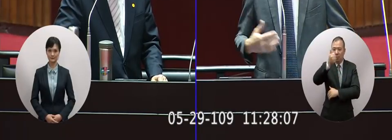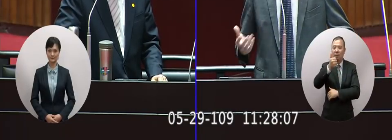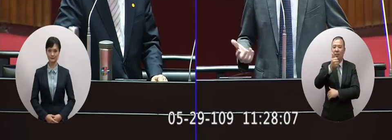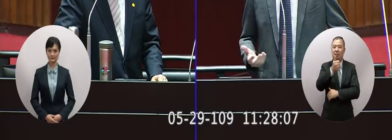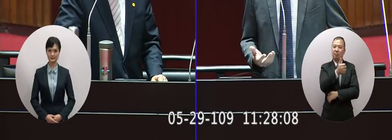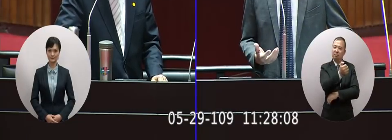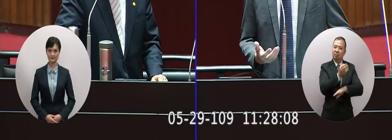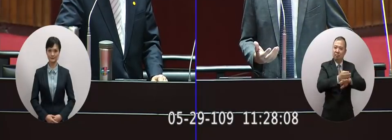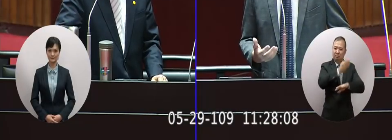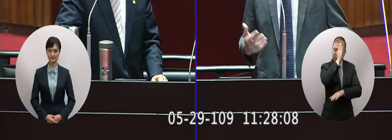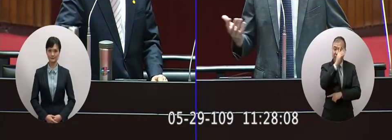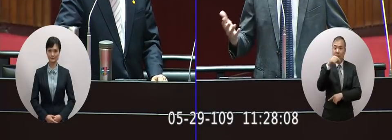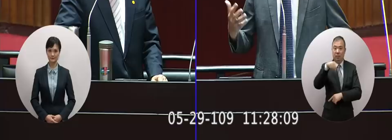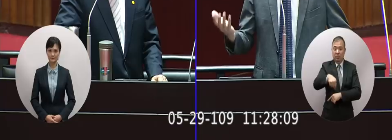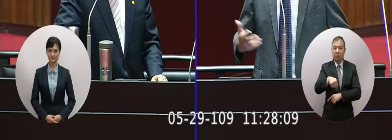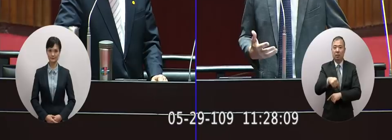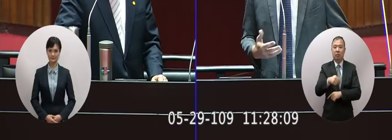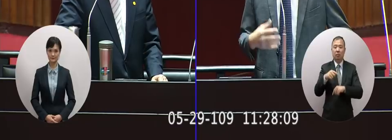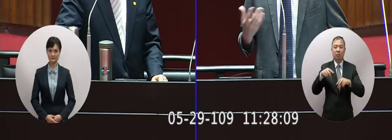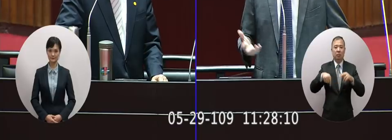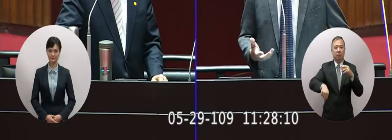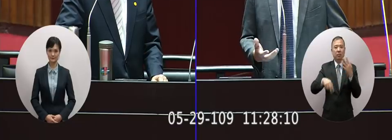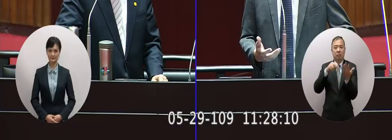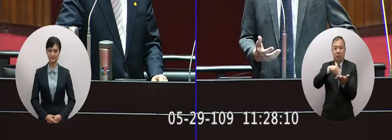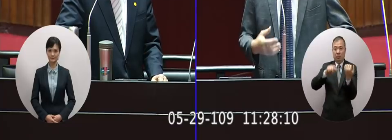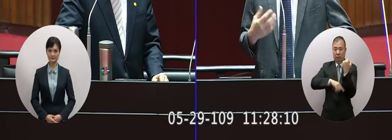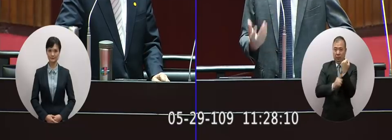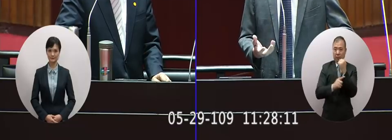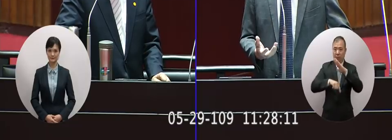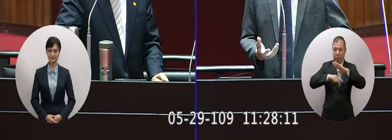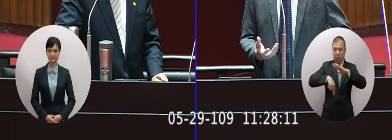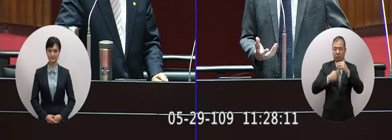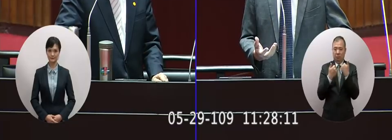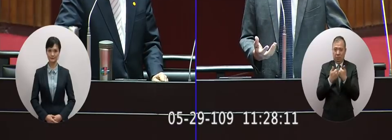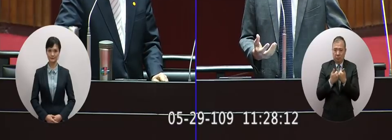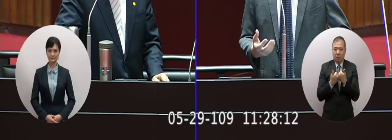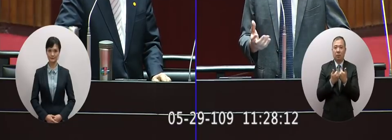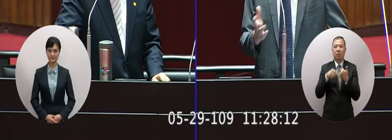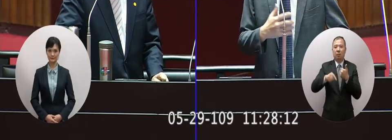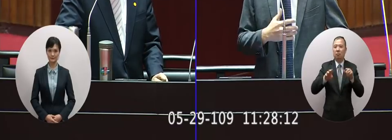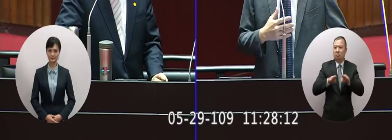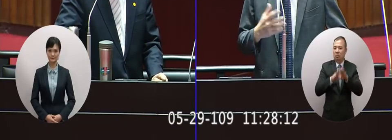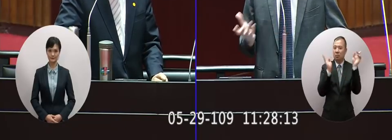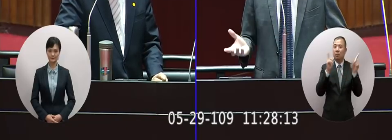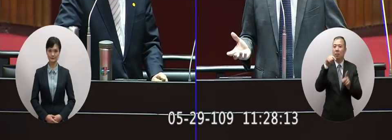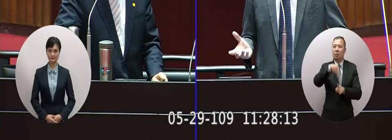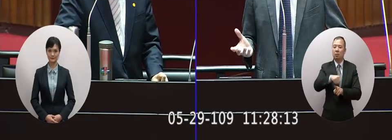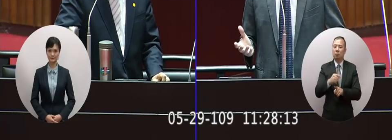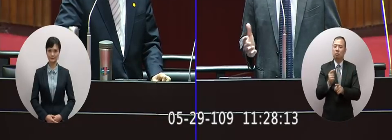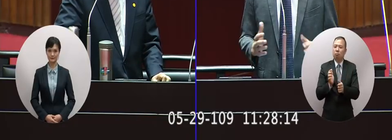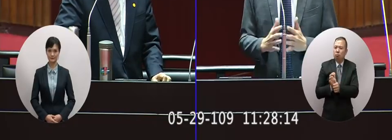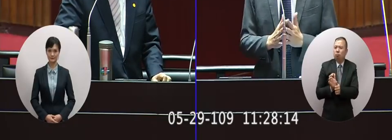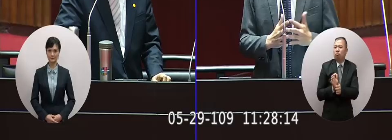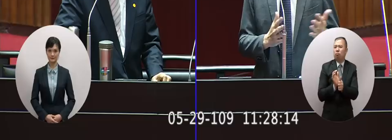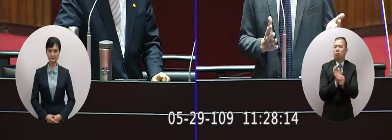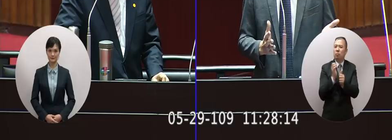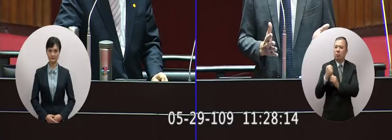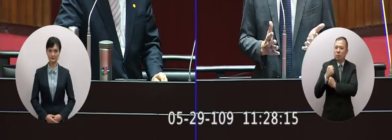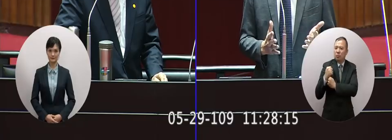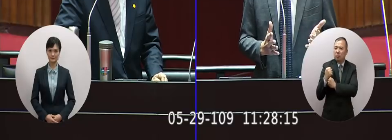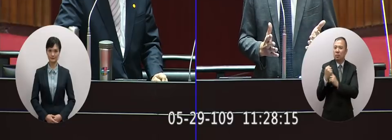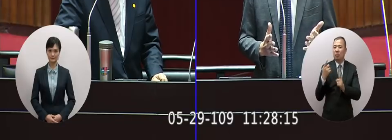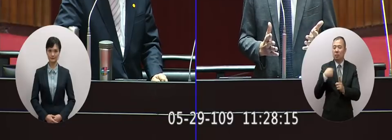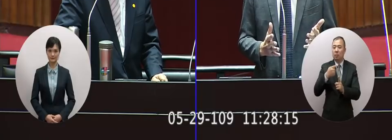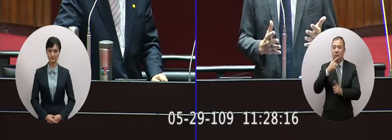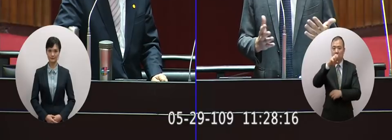这个会期一开始哈，其实游院长接任的时候就已经非常支持这件事情，也促成我们朝野这一次整个在会